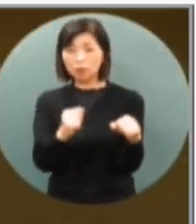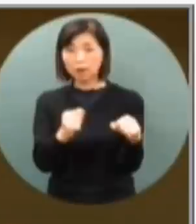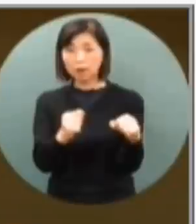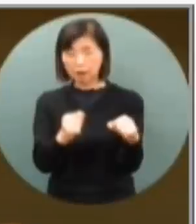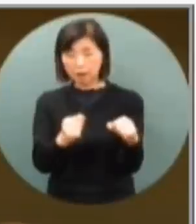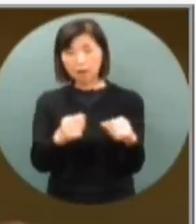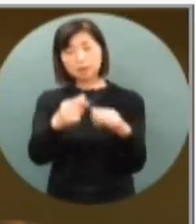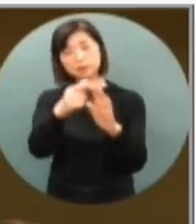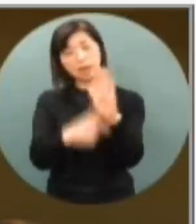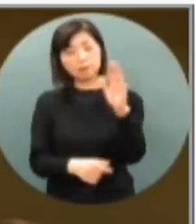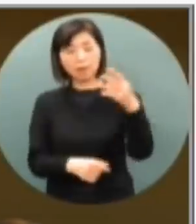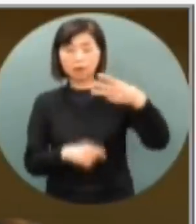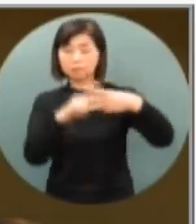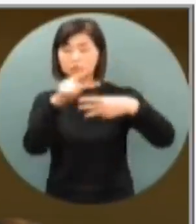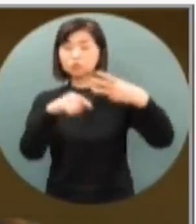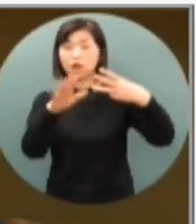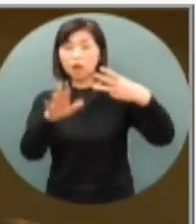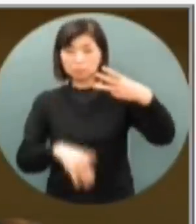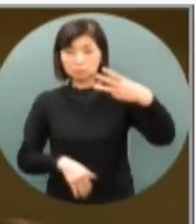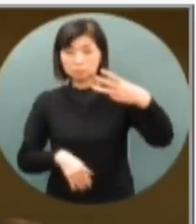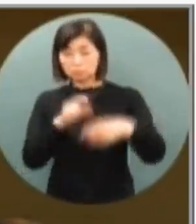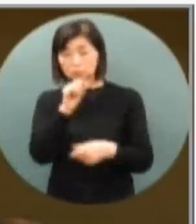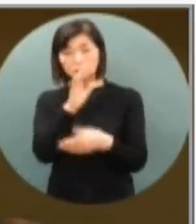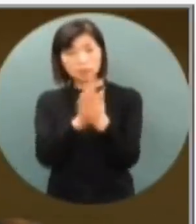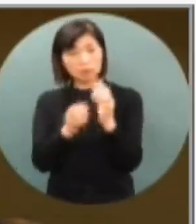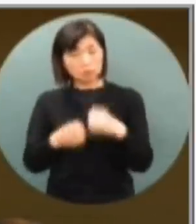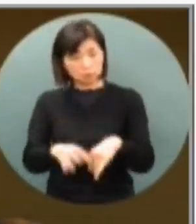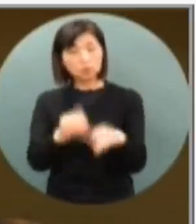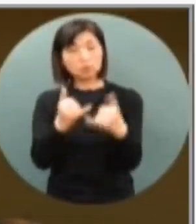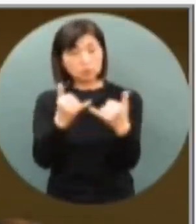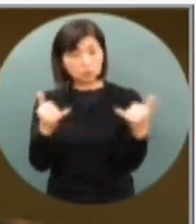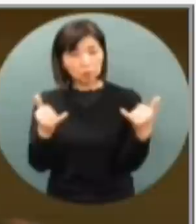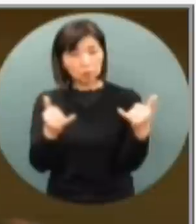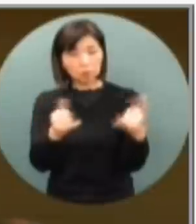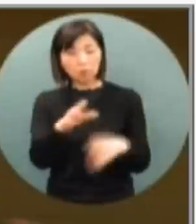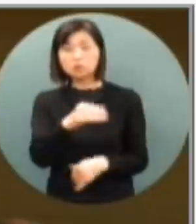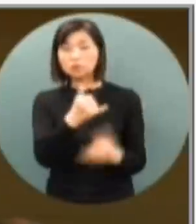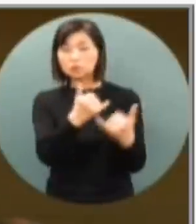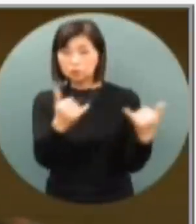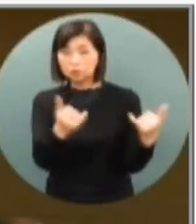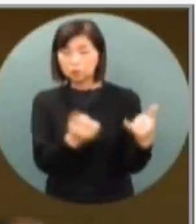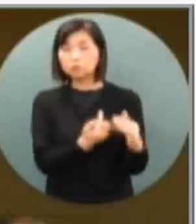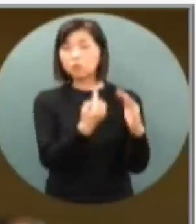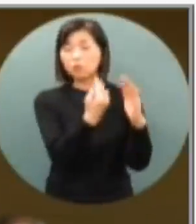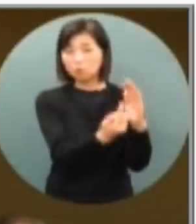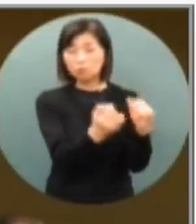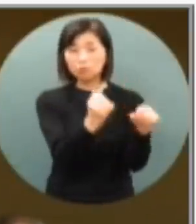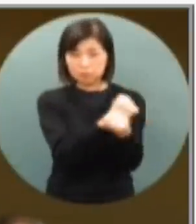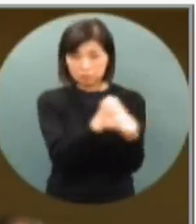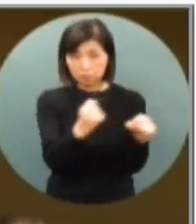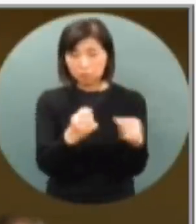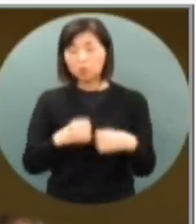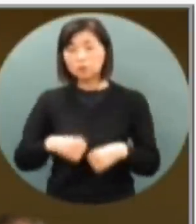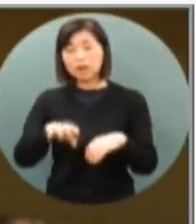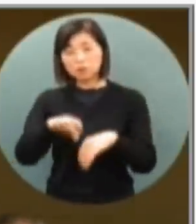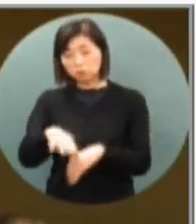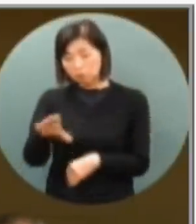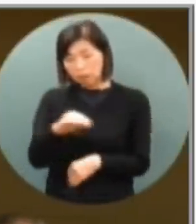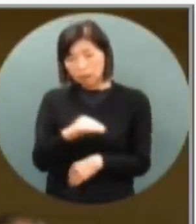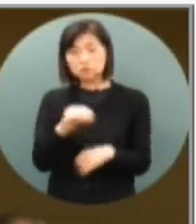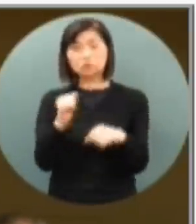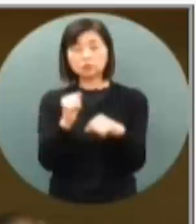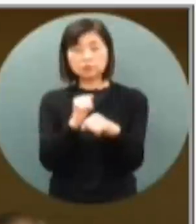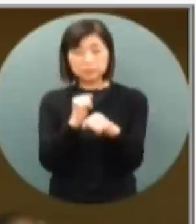がありまして、本県出身者の方、療養所の訪問をさせていただく事業と、それから里帰りの支援をさせていただく事